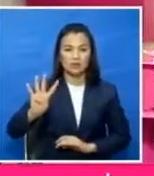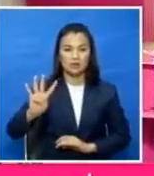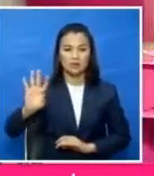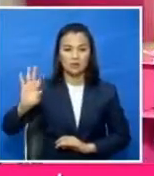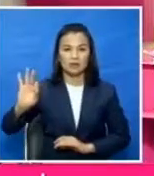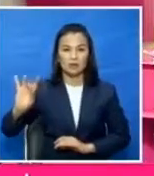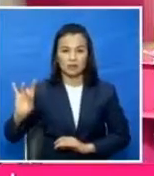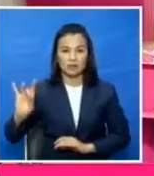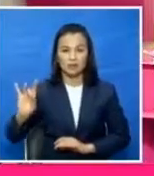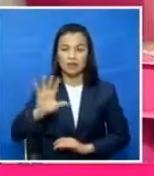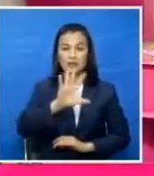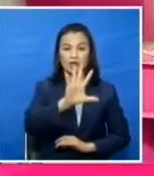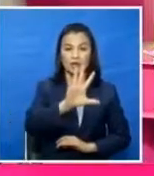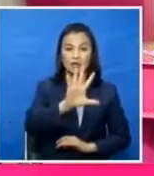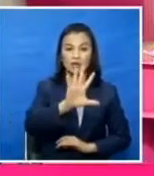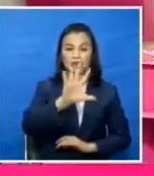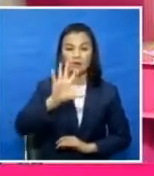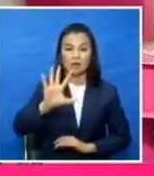5534498